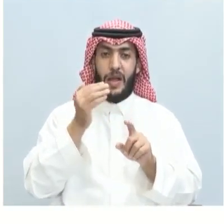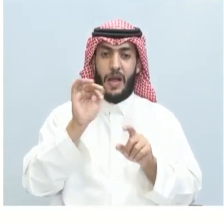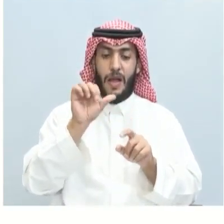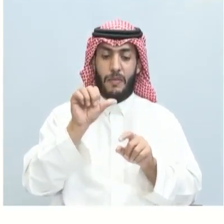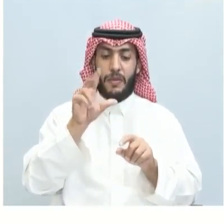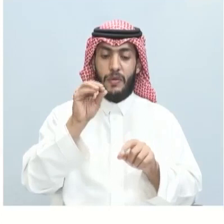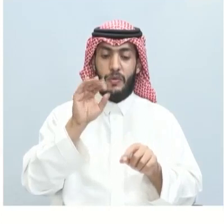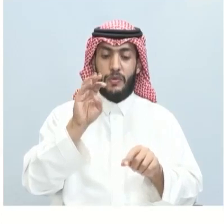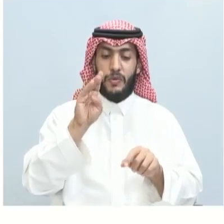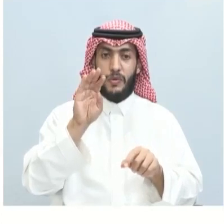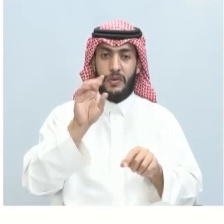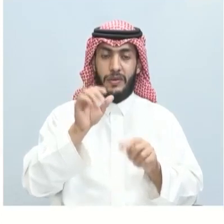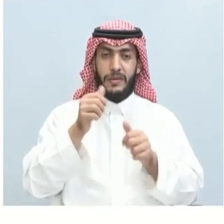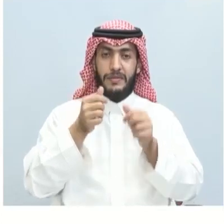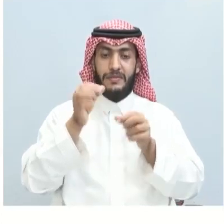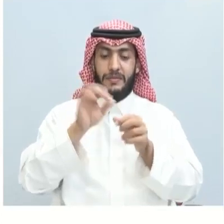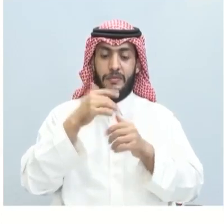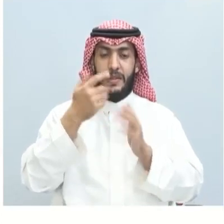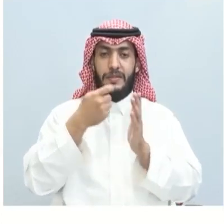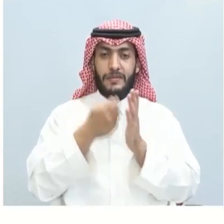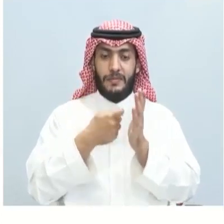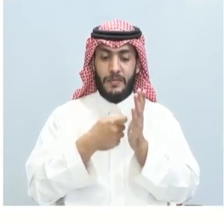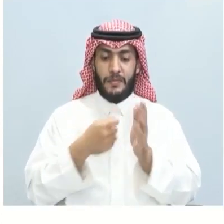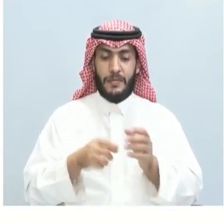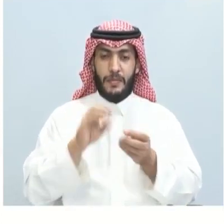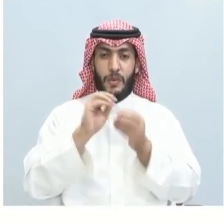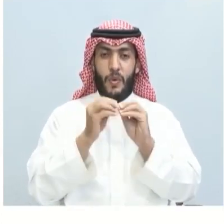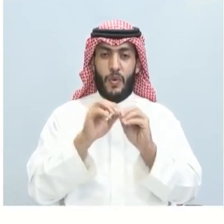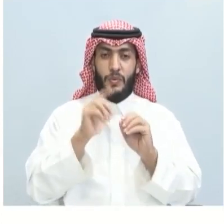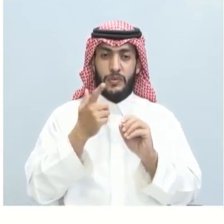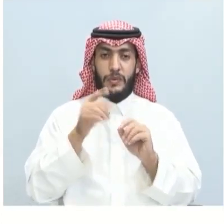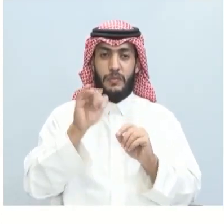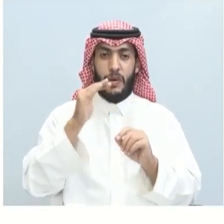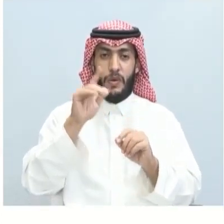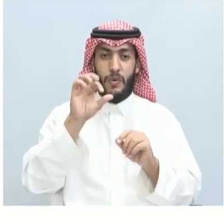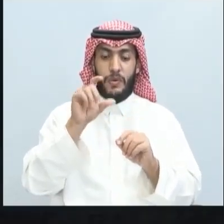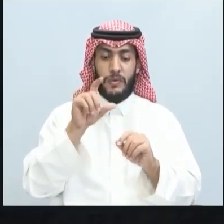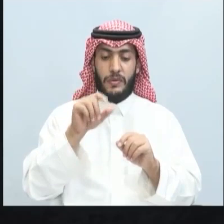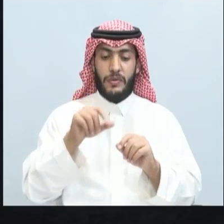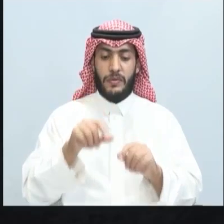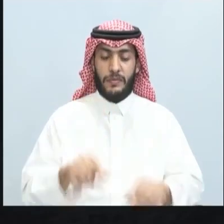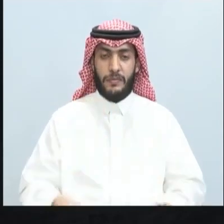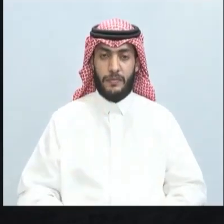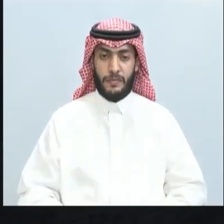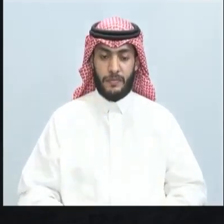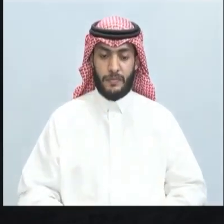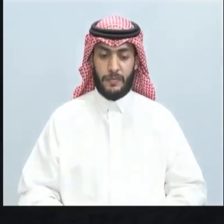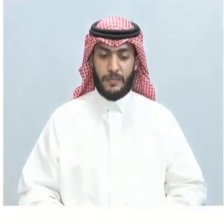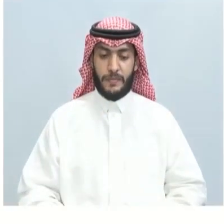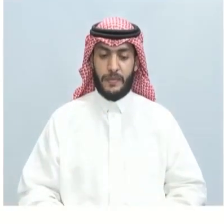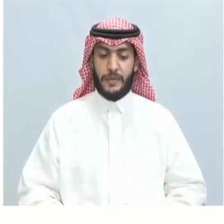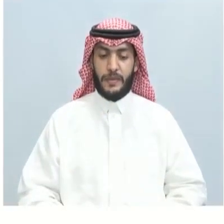المركز الى انبوب الاختبار وسجل بعد ذلك لون المحلول طبعا الحمض الهيدروكلوريك هنا تحذير لانه